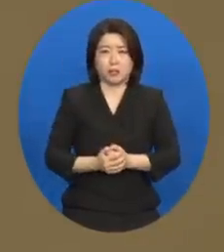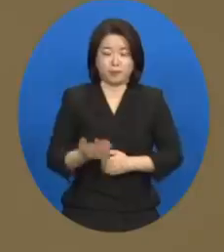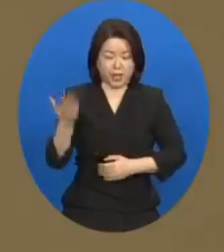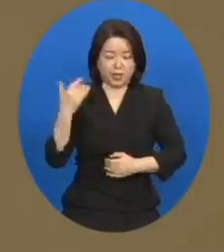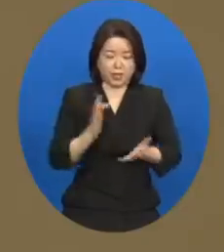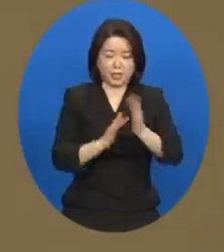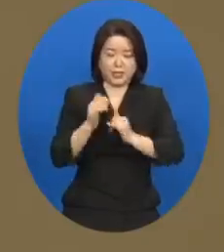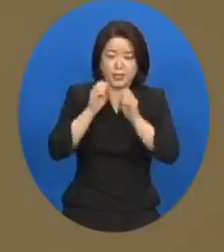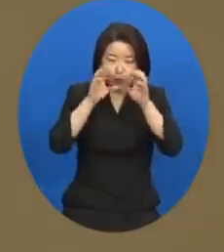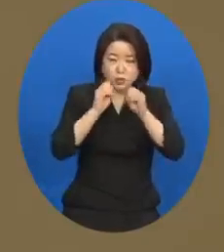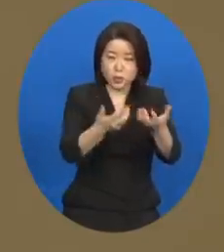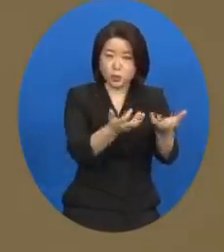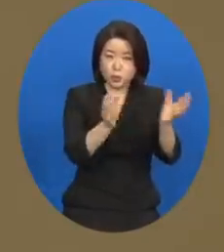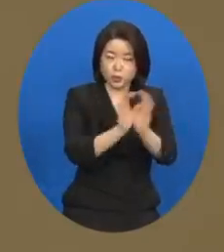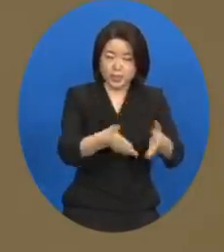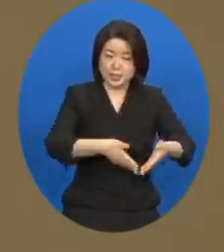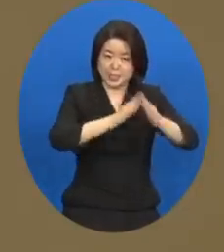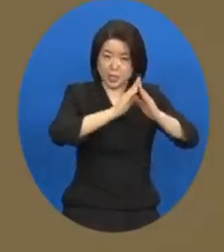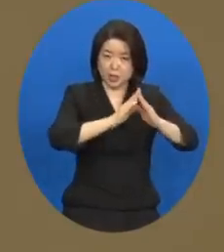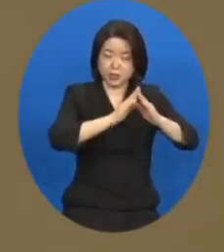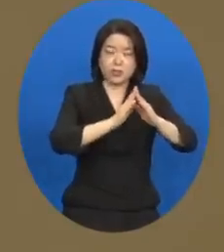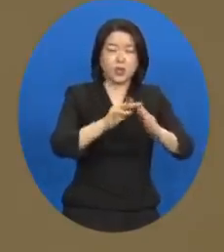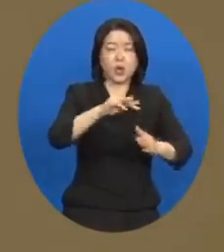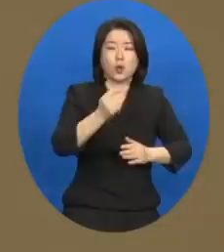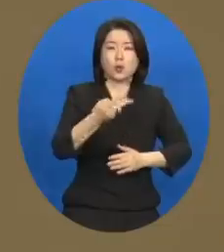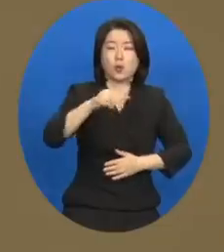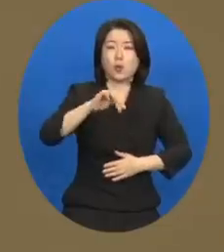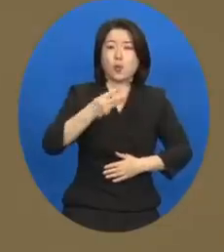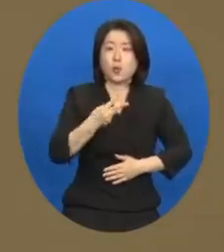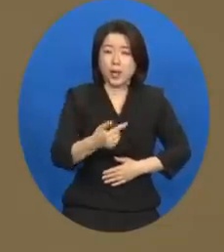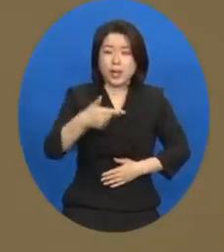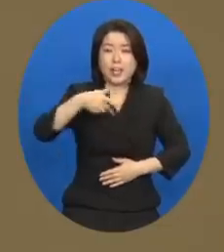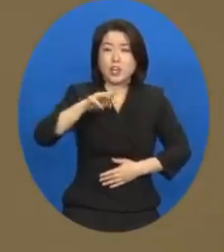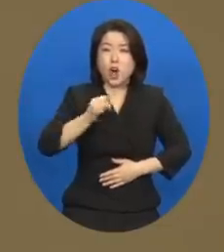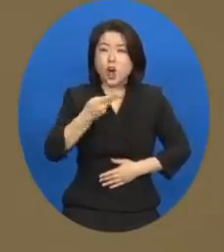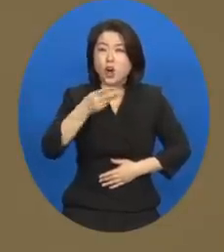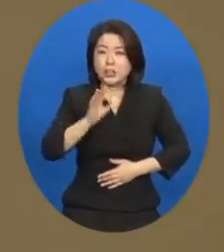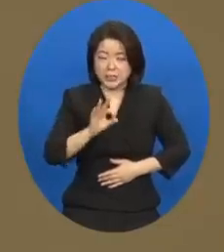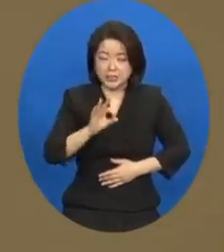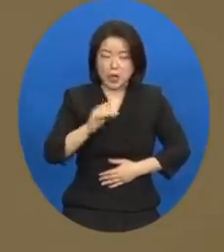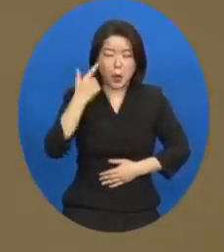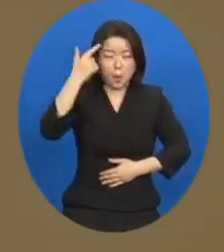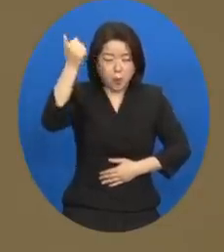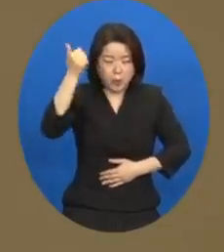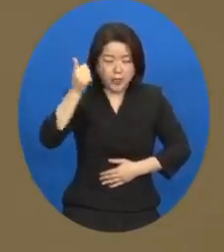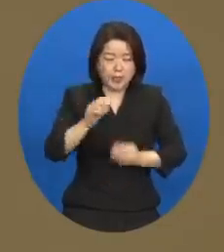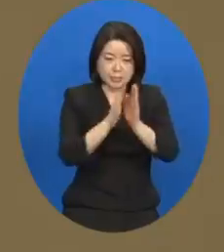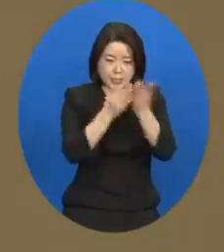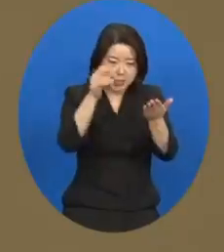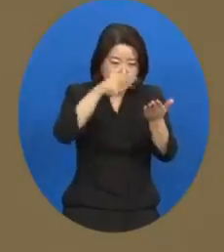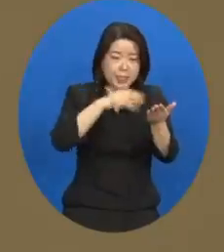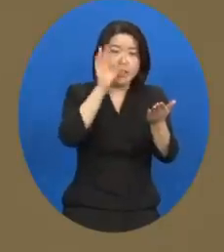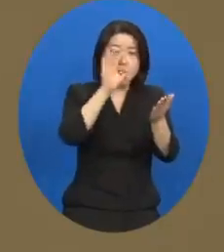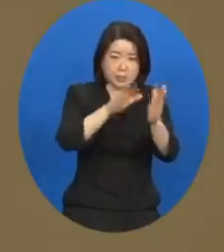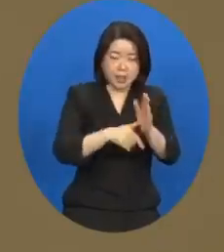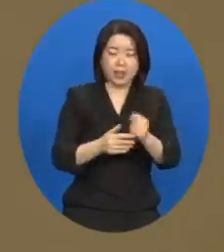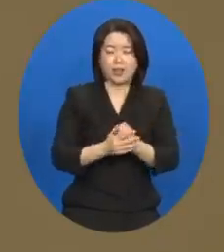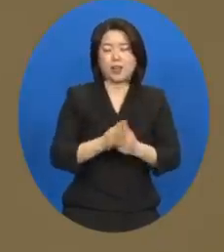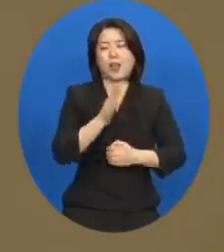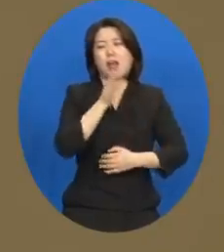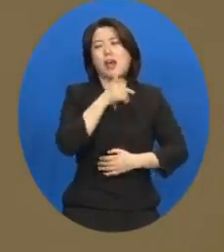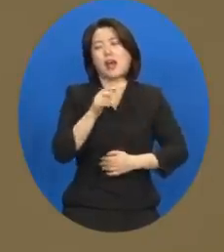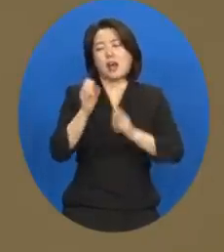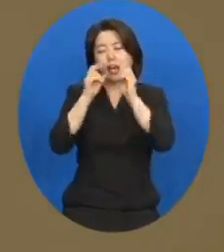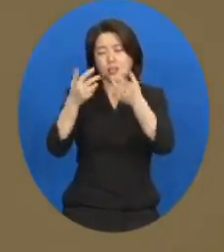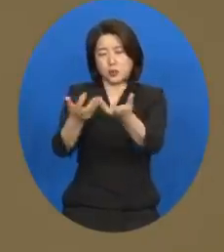하신 로렌 커닝햄 목사님의 책을 읽으면서 아, 이것이 그 선교단체가